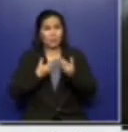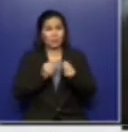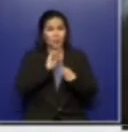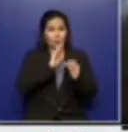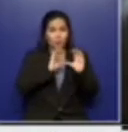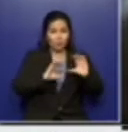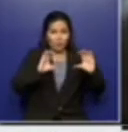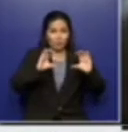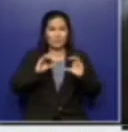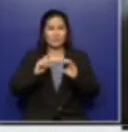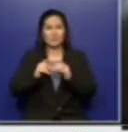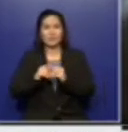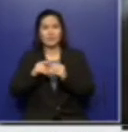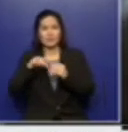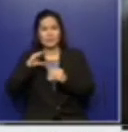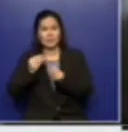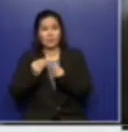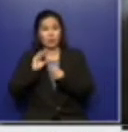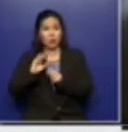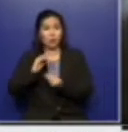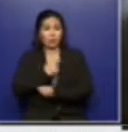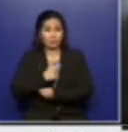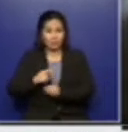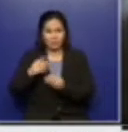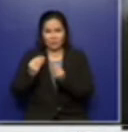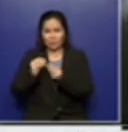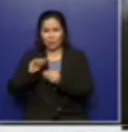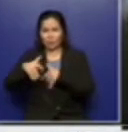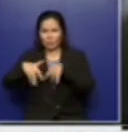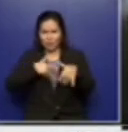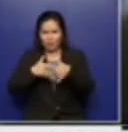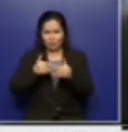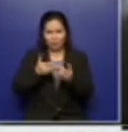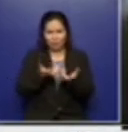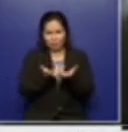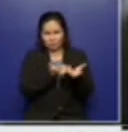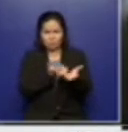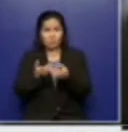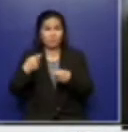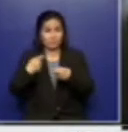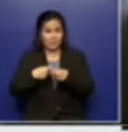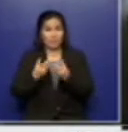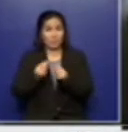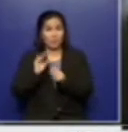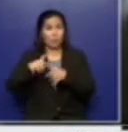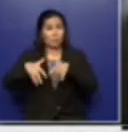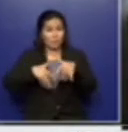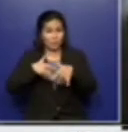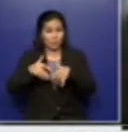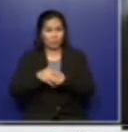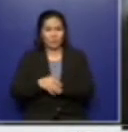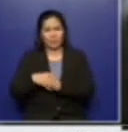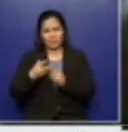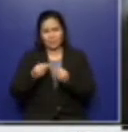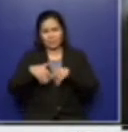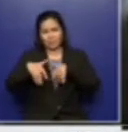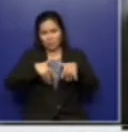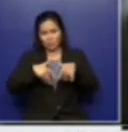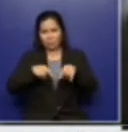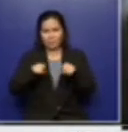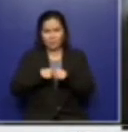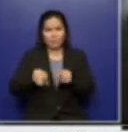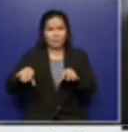งที่ดินรัฐกับที่ดินของประชาชนที่ดินประชาชนกับที่ดินประชาชน